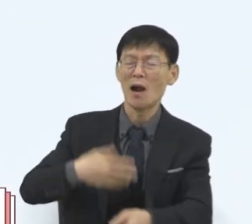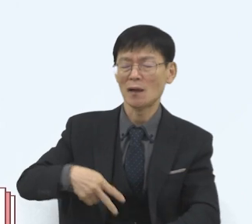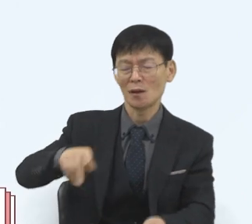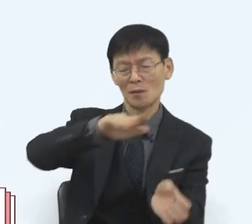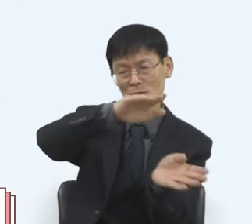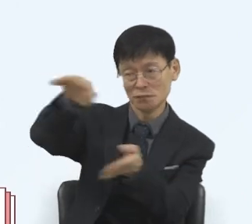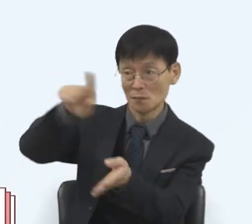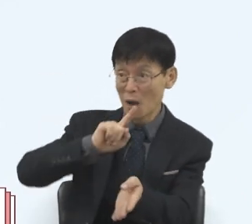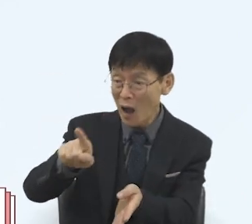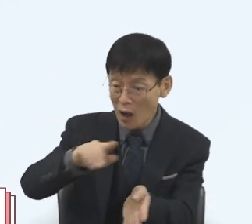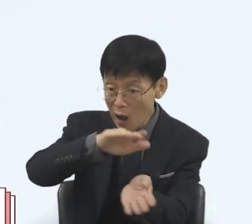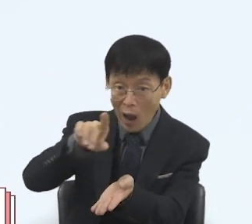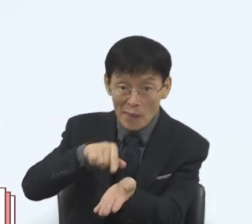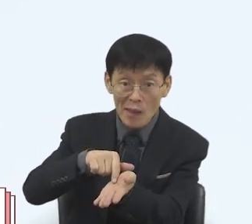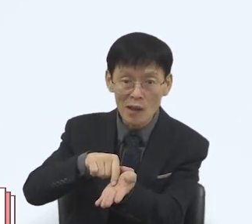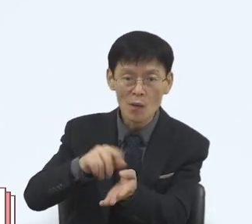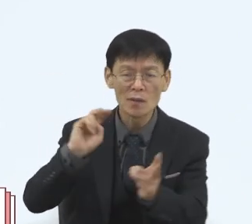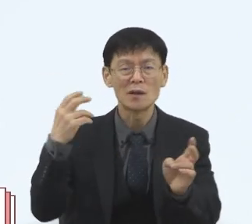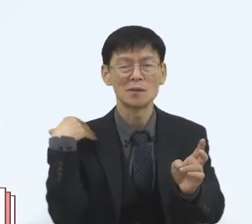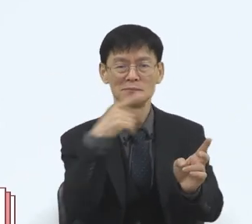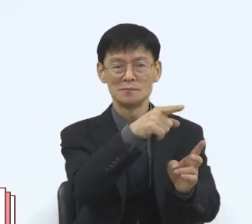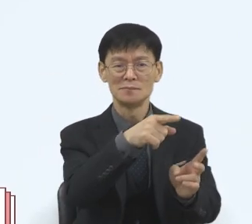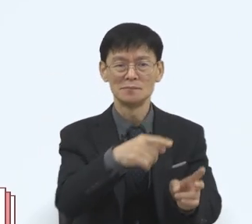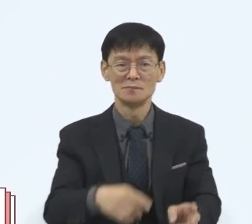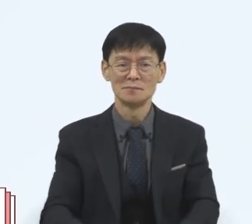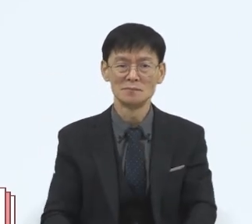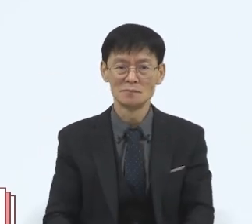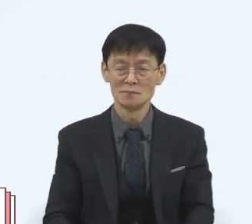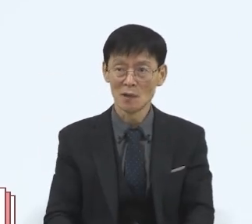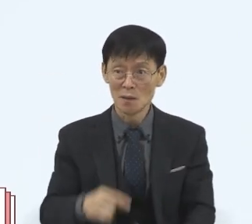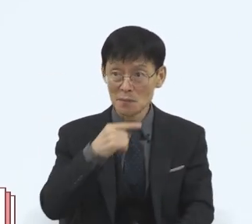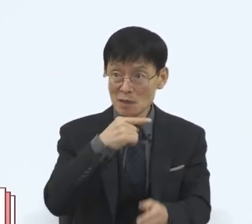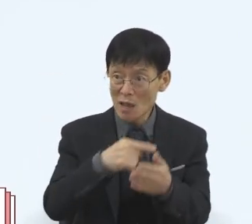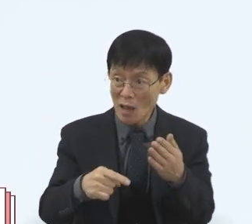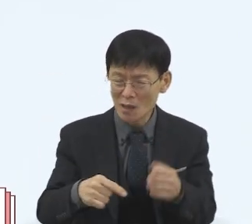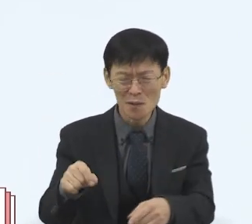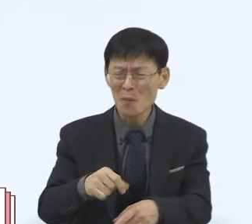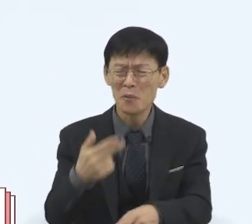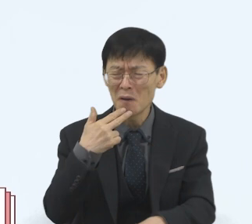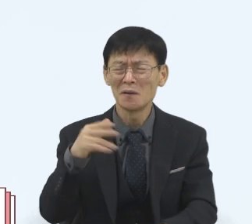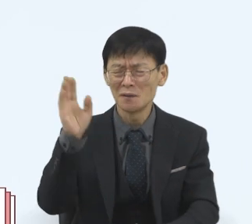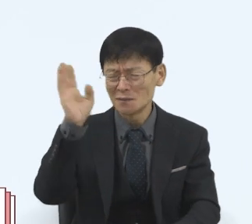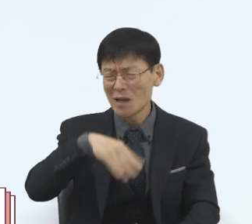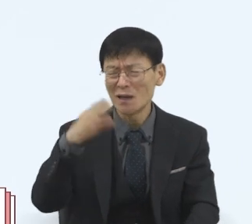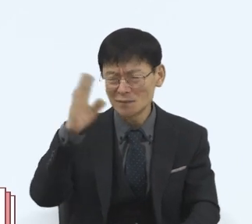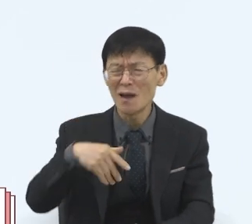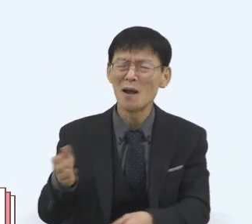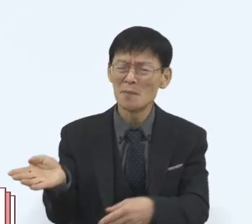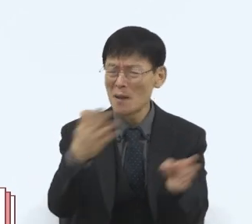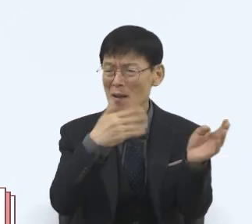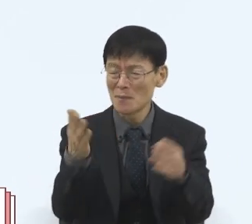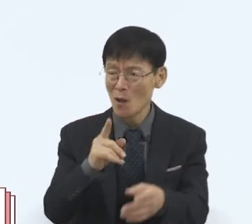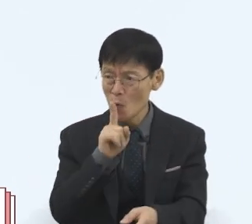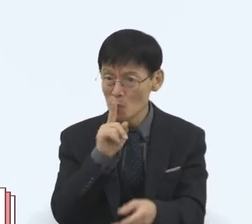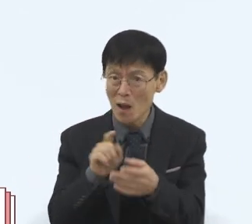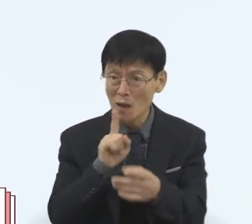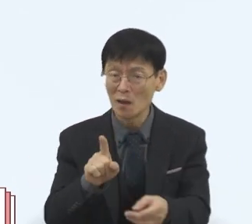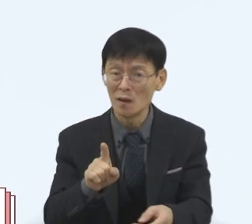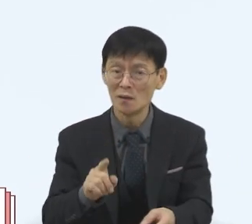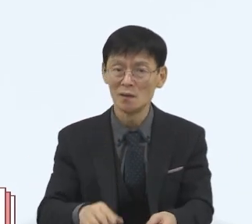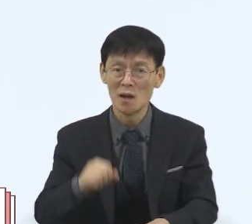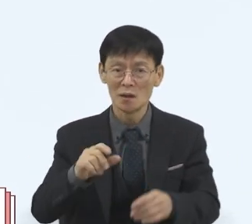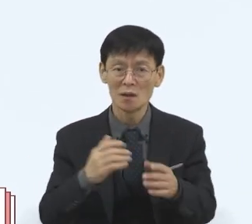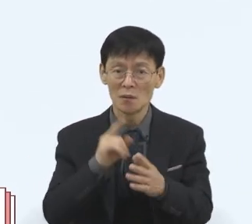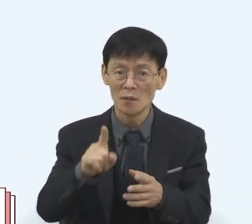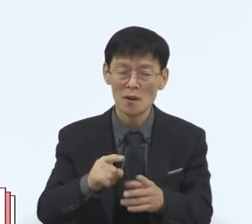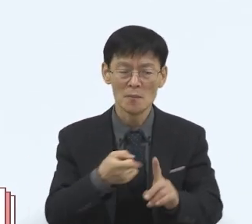알아서 해결하라는 태도를 보이는 것입니다. 성희롱 피해를 별거 아닌 것처럼 여기거나 숨기려 하고